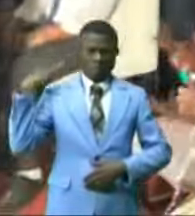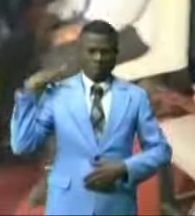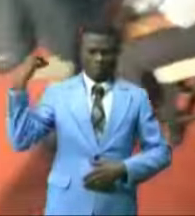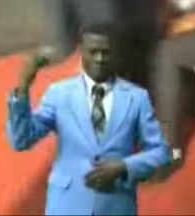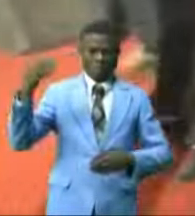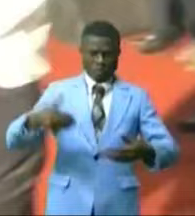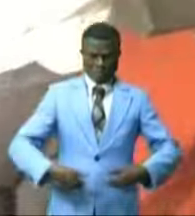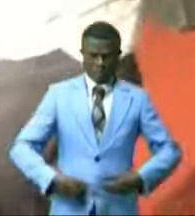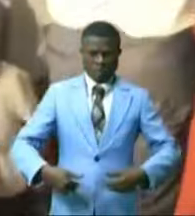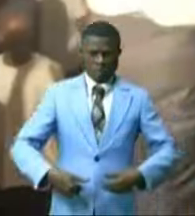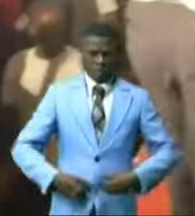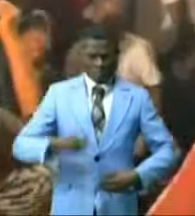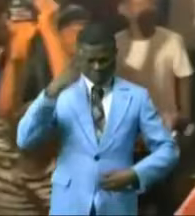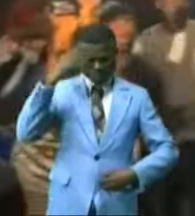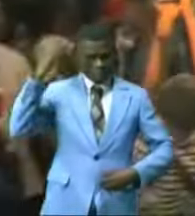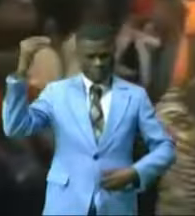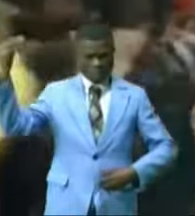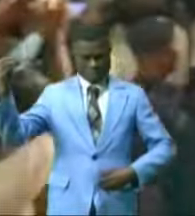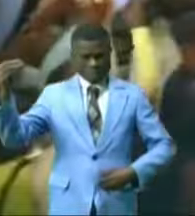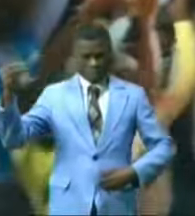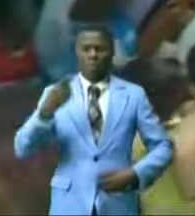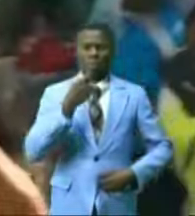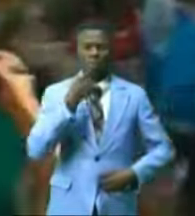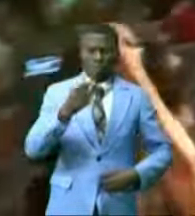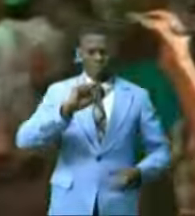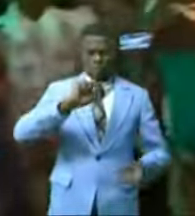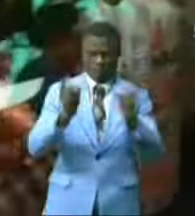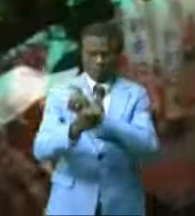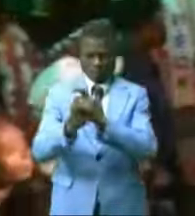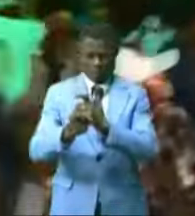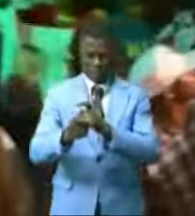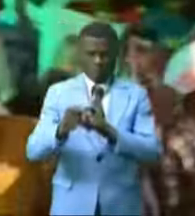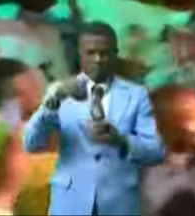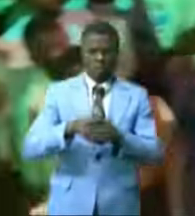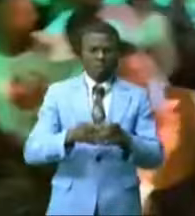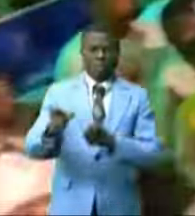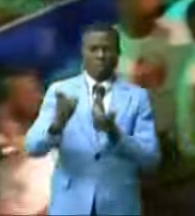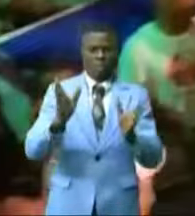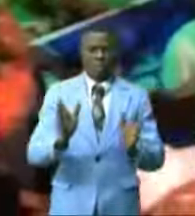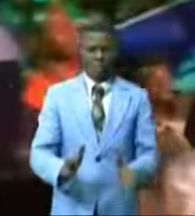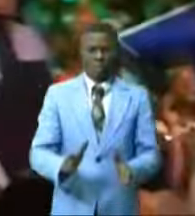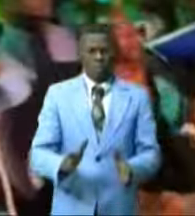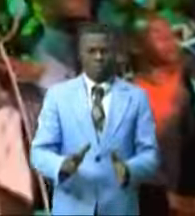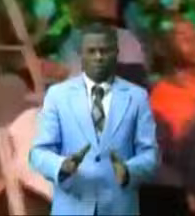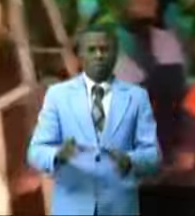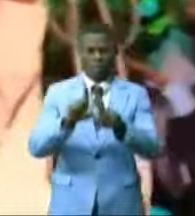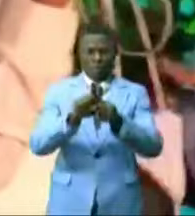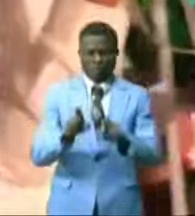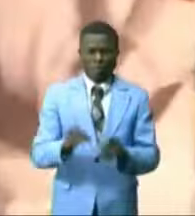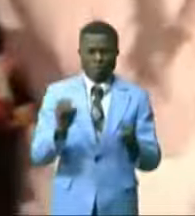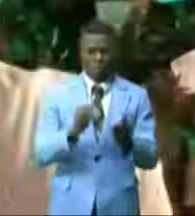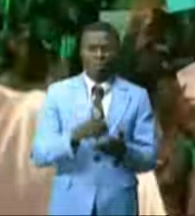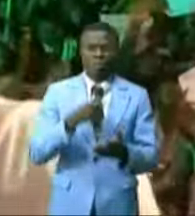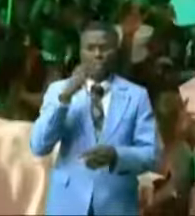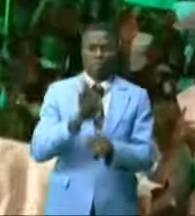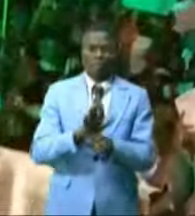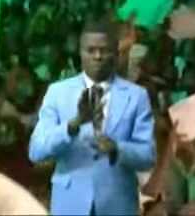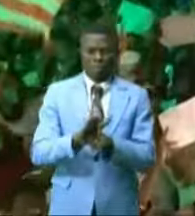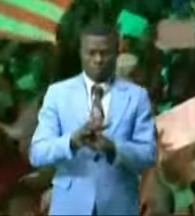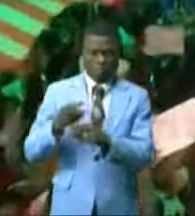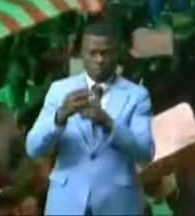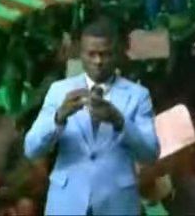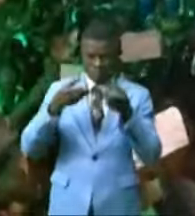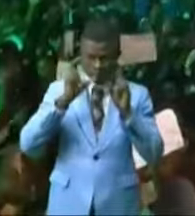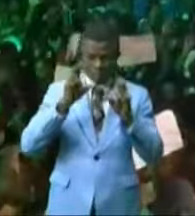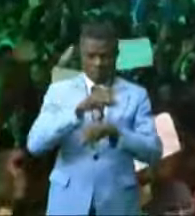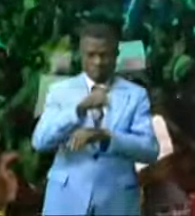candidats jeunes pour espérer, a-t-il dit, un changement sur la gouvernance. Et en outre, il a insisté sur la vigilance